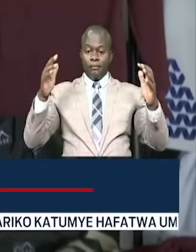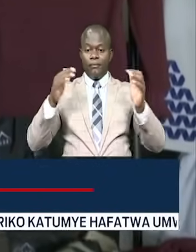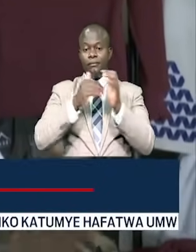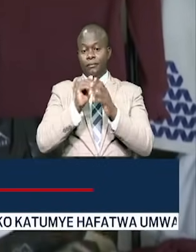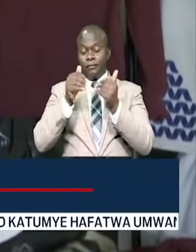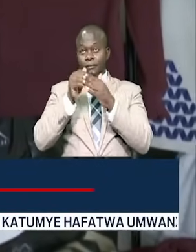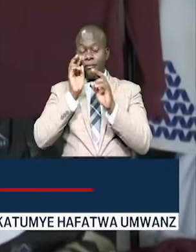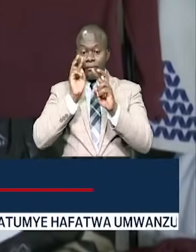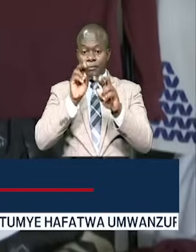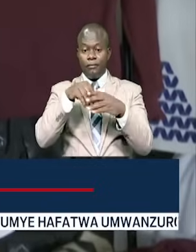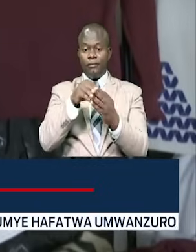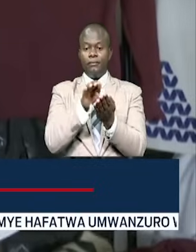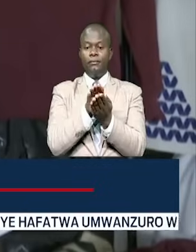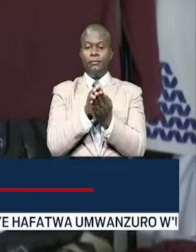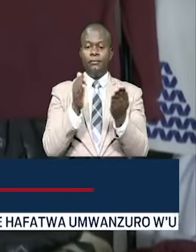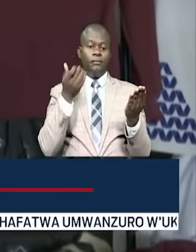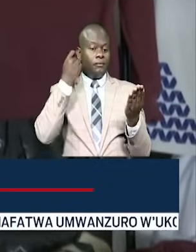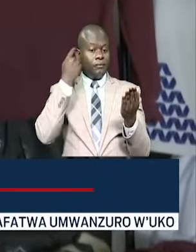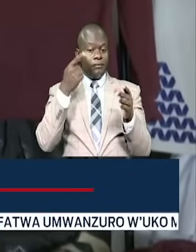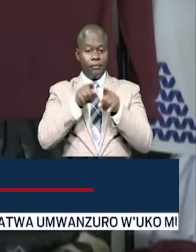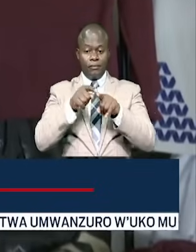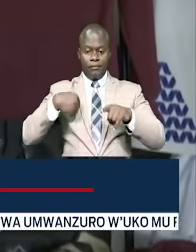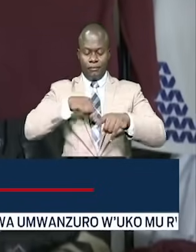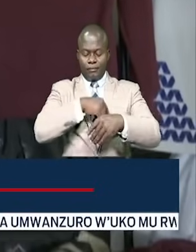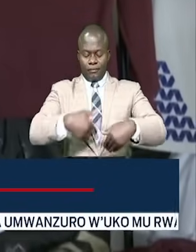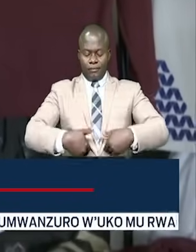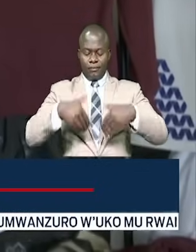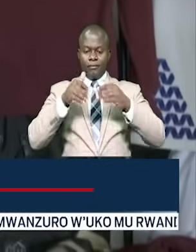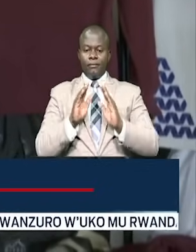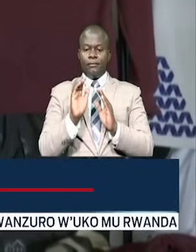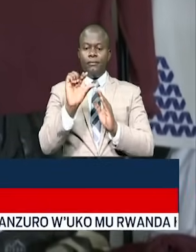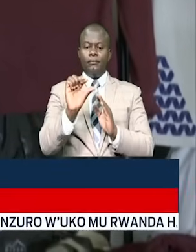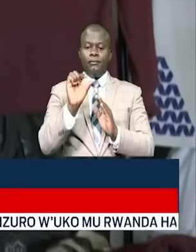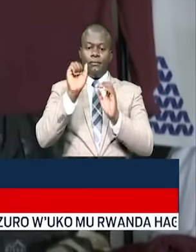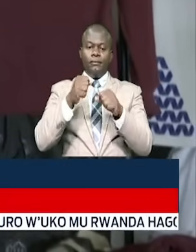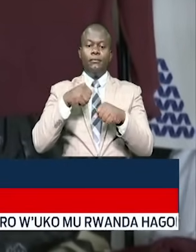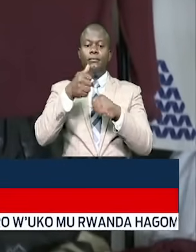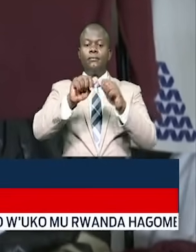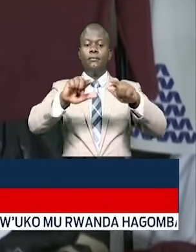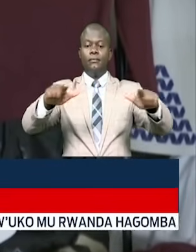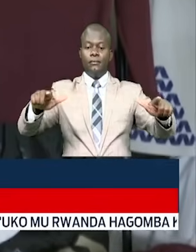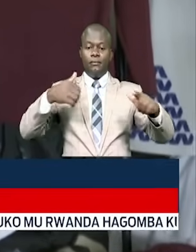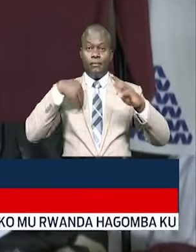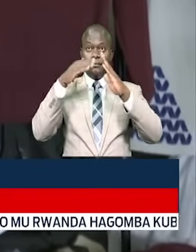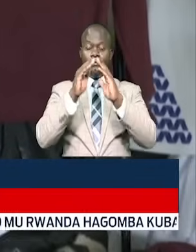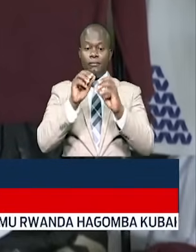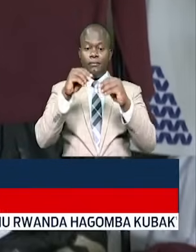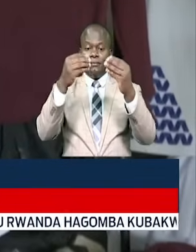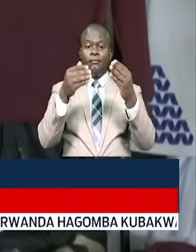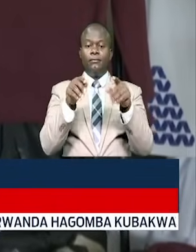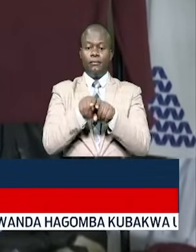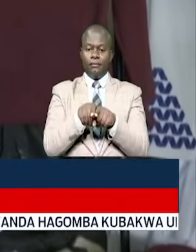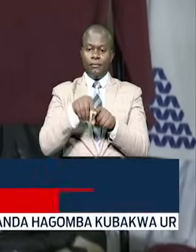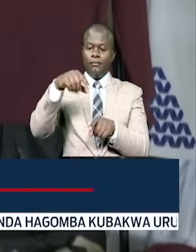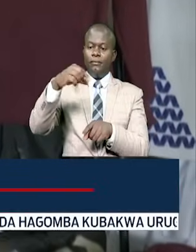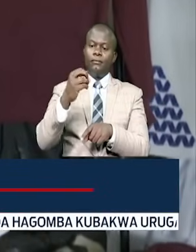ubuhanza amaso no kujya muri banki rero nk'urubyiruko niba cyo wasanga ufite iryo taka ufite inzu watanga nka koratero